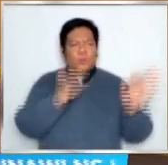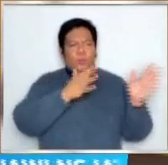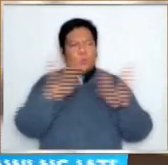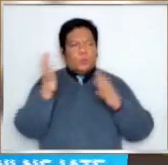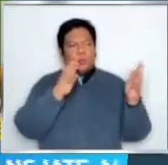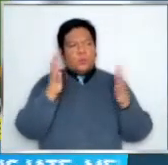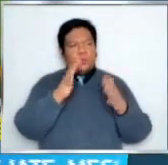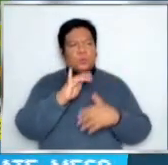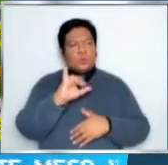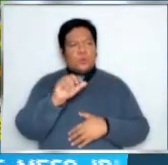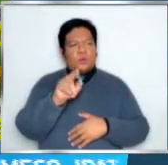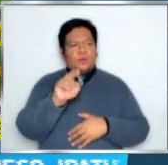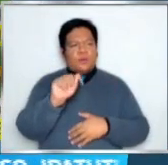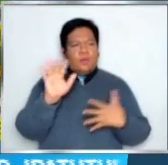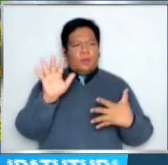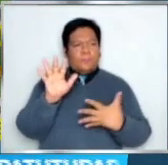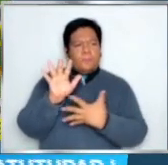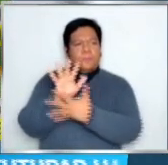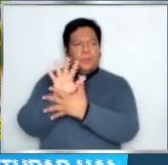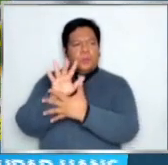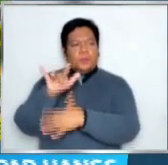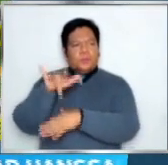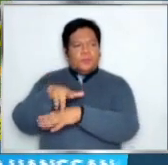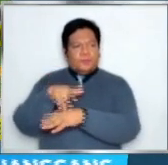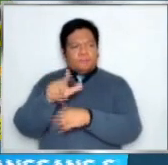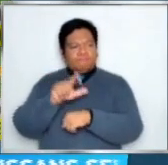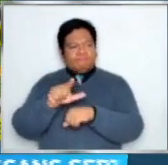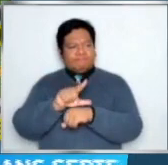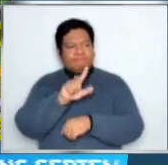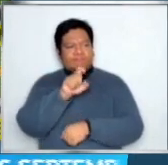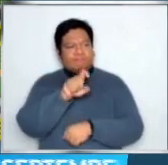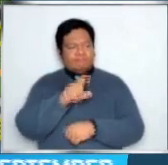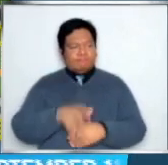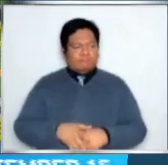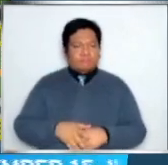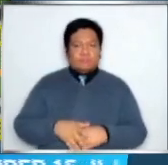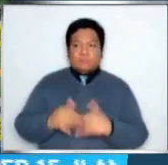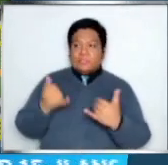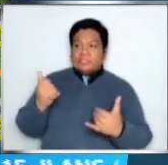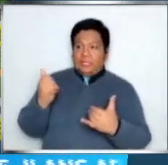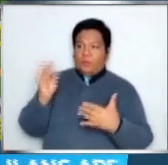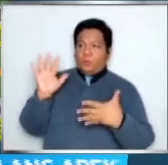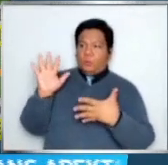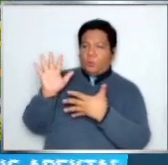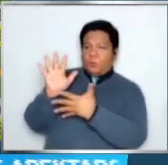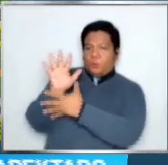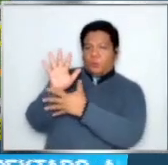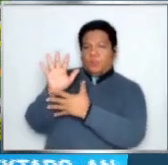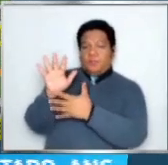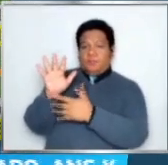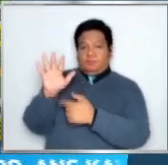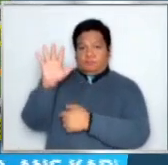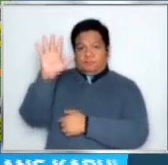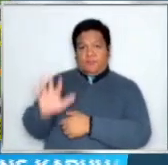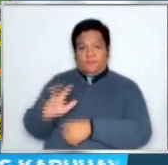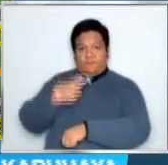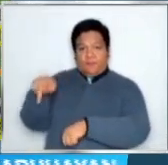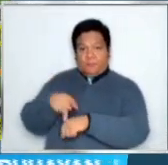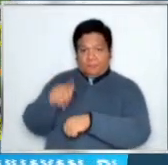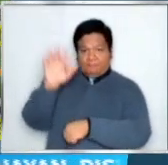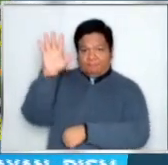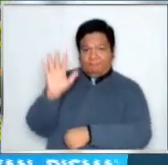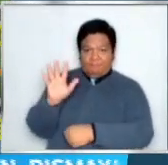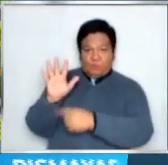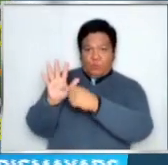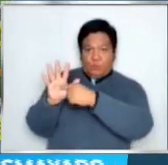sa ngayon ay nananalasa ito dito sa may bandang Batangas area. At kanina alas 10 ng umaga, ito ay nasa may vicinity na ng Rosario,